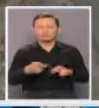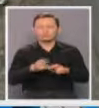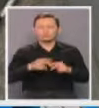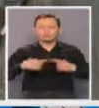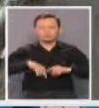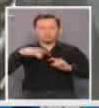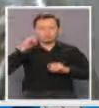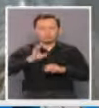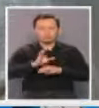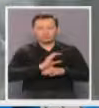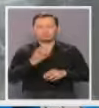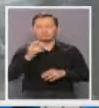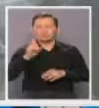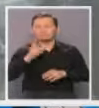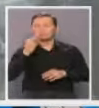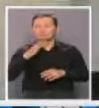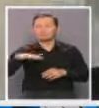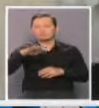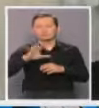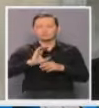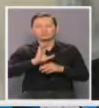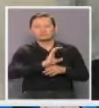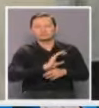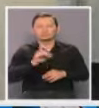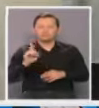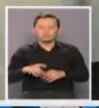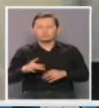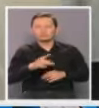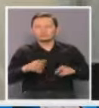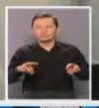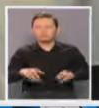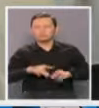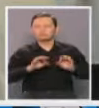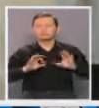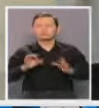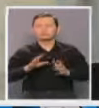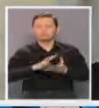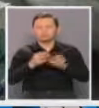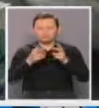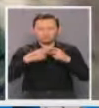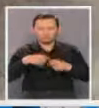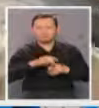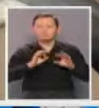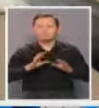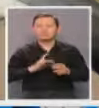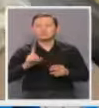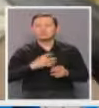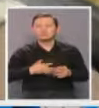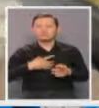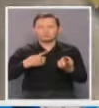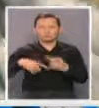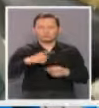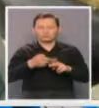рынка также отправляется на экспорт в страны ближнего и дальнего зарубежья. Глава региона в ходе осмотра предприятия отметил, что субъекты бизнеса